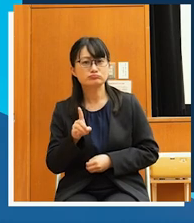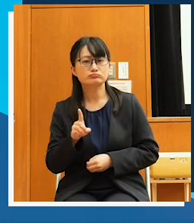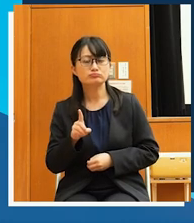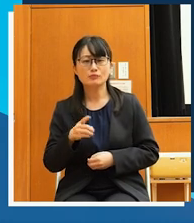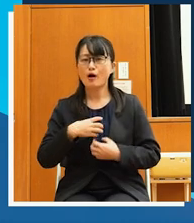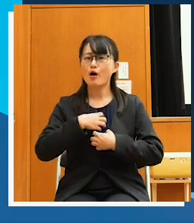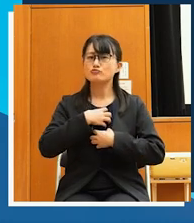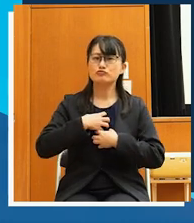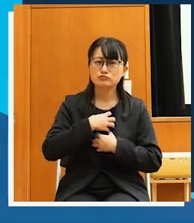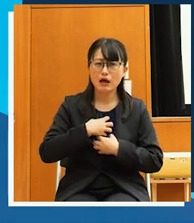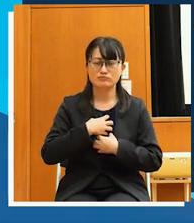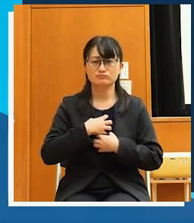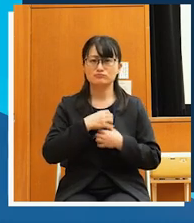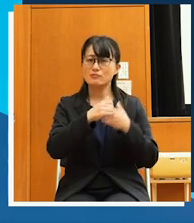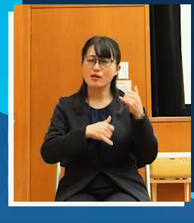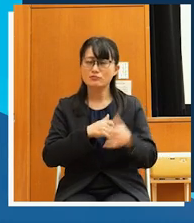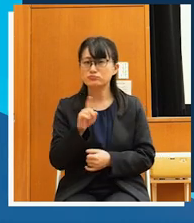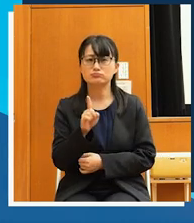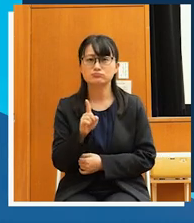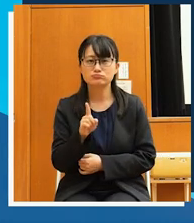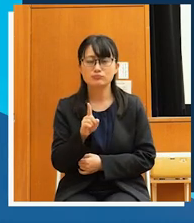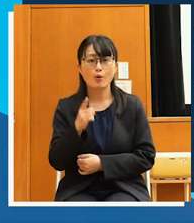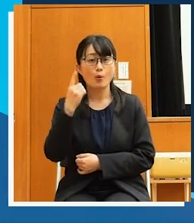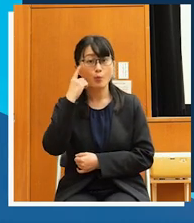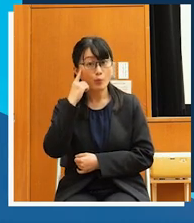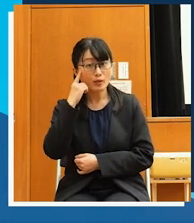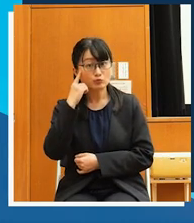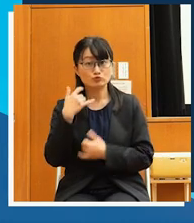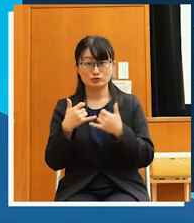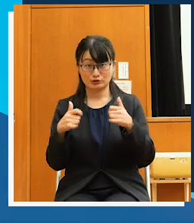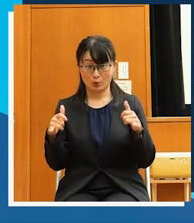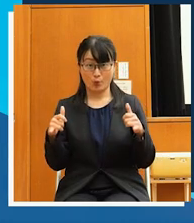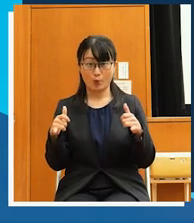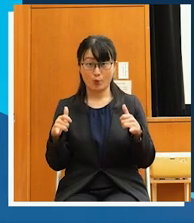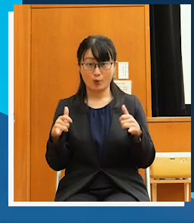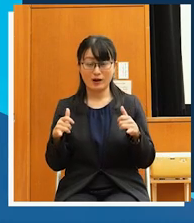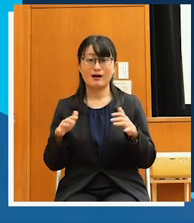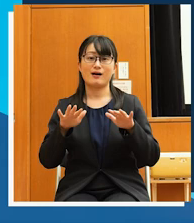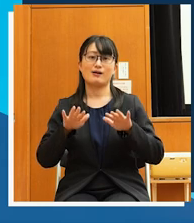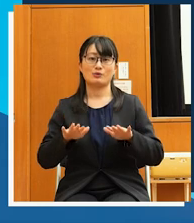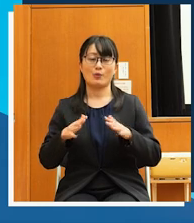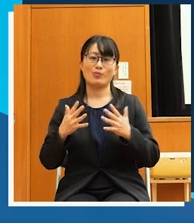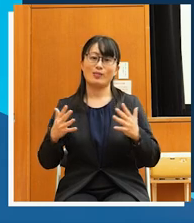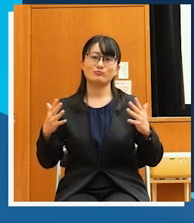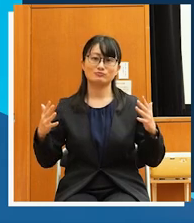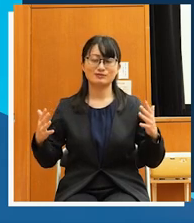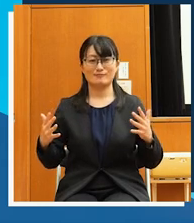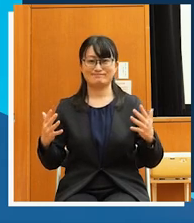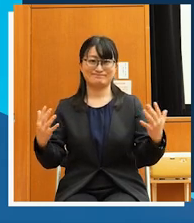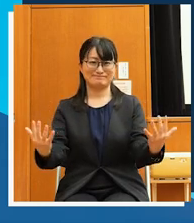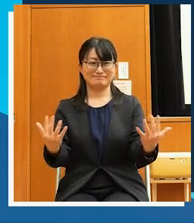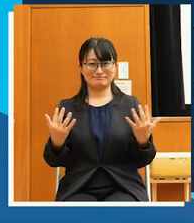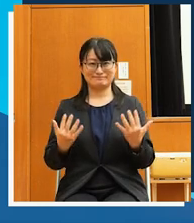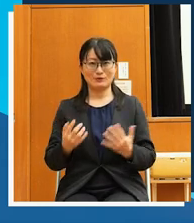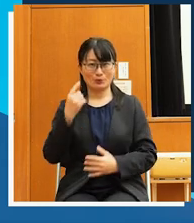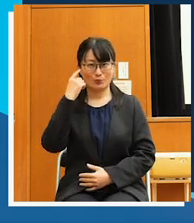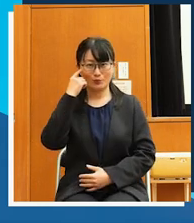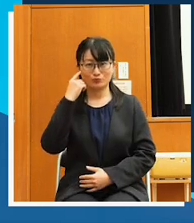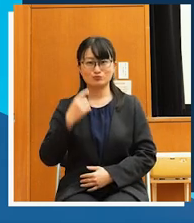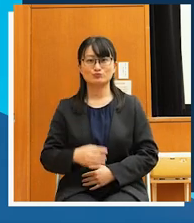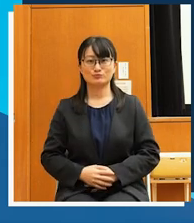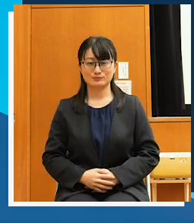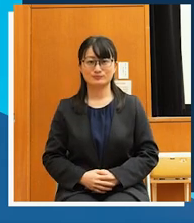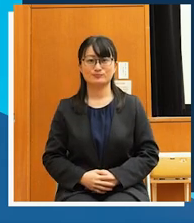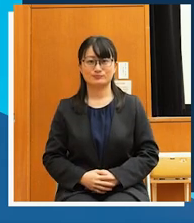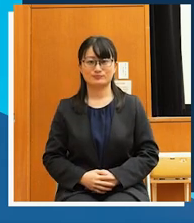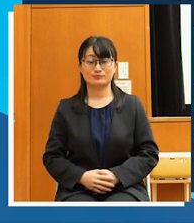なんてどんなことなんだろういうようなことをですね思っている方が今日はあたくさん集まってくださっているかなという風に思いますえ